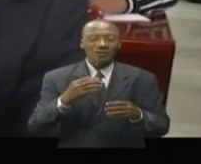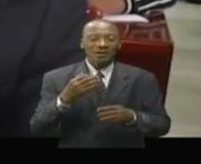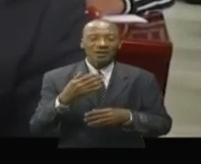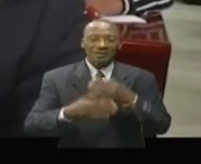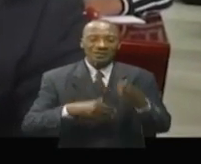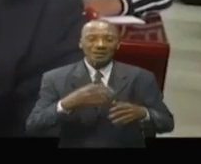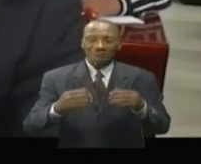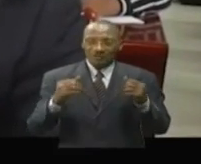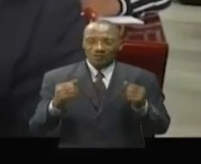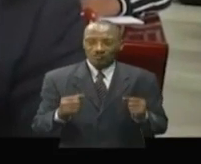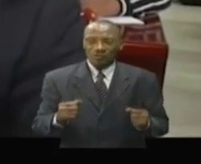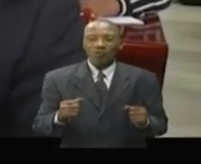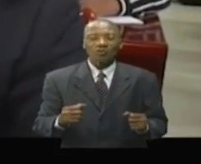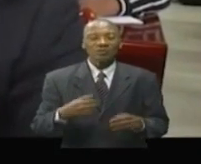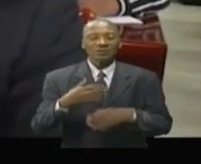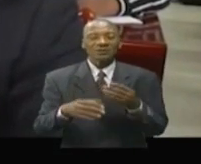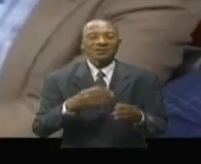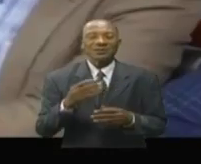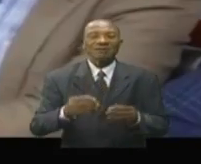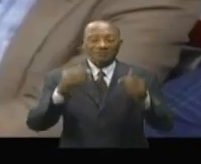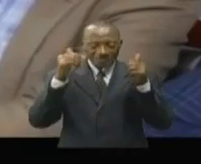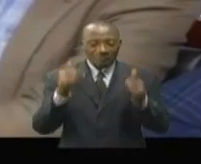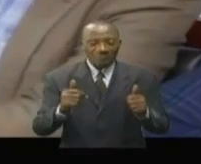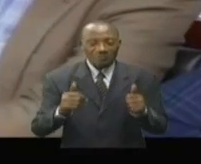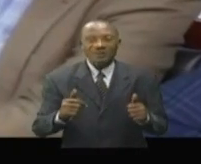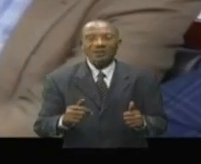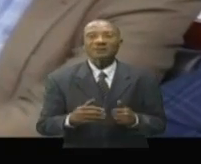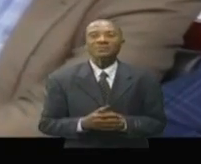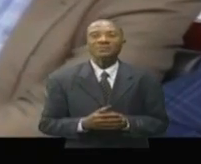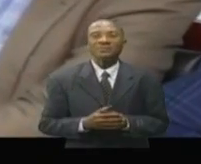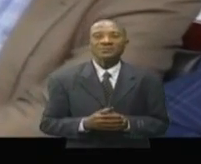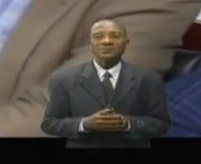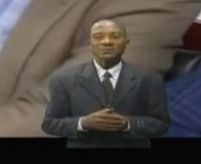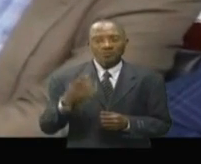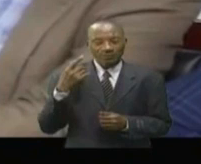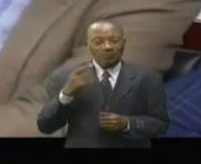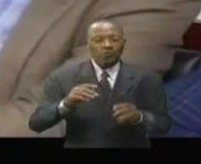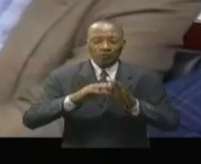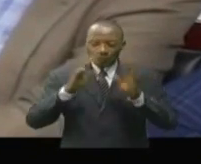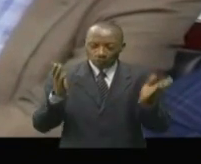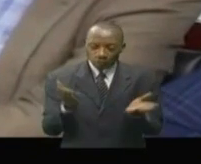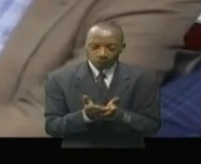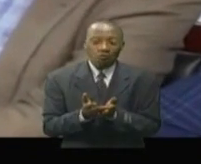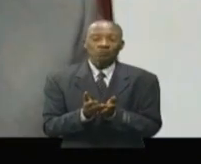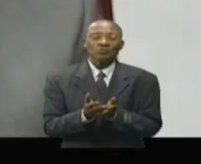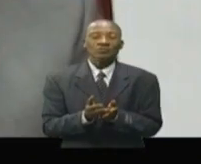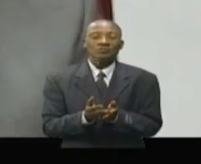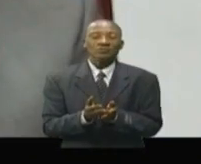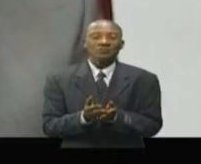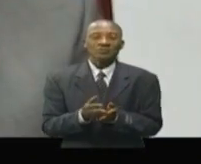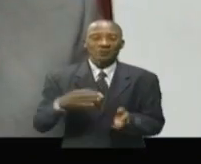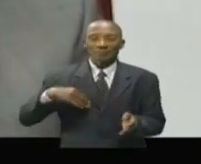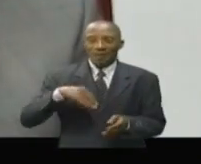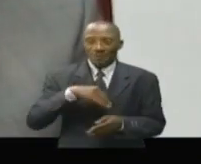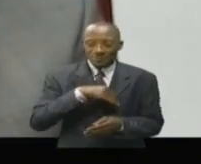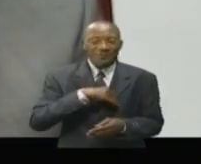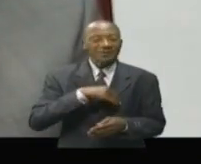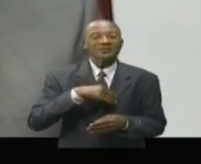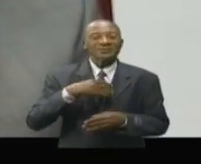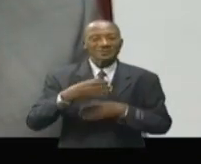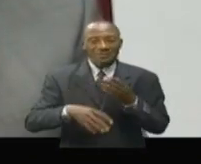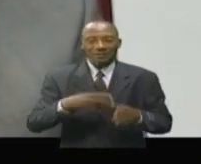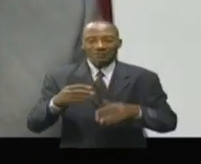avoir rompu avec le passé sombre de l'OPEC, l'arrivée de l'ANADEC est un moment d'espoir et d'expérience pour un avenir radieux,